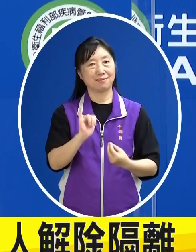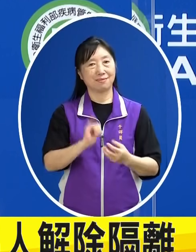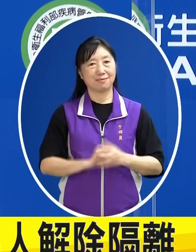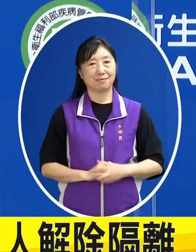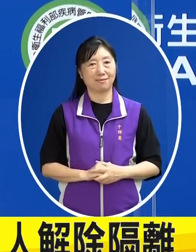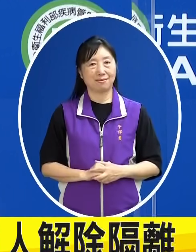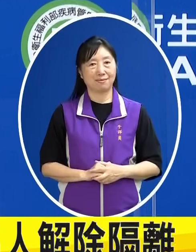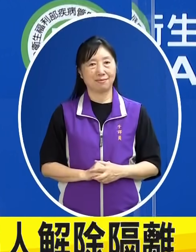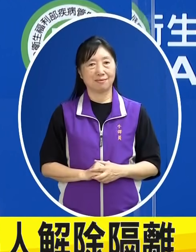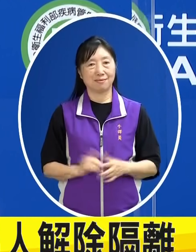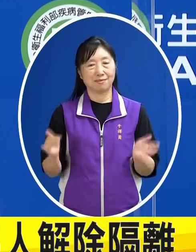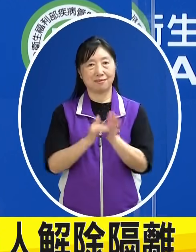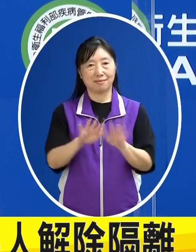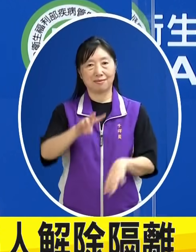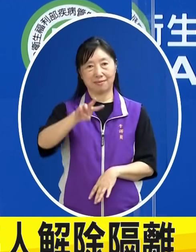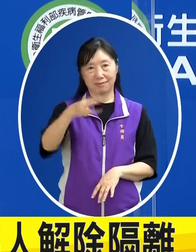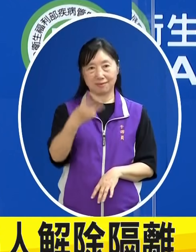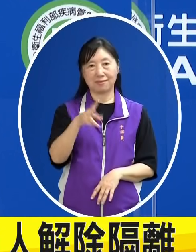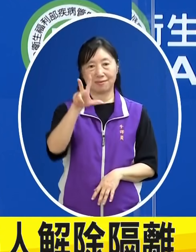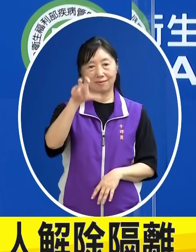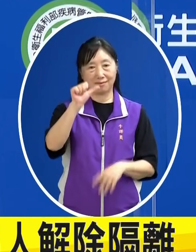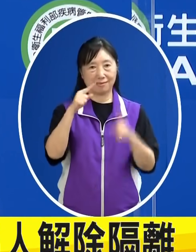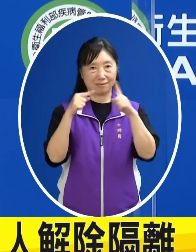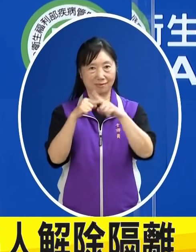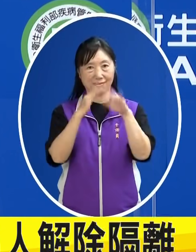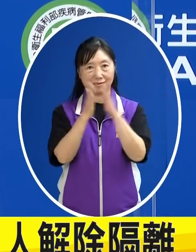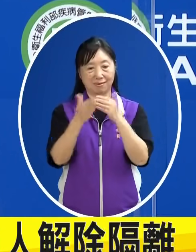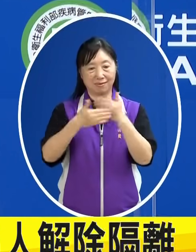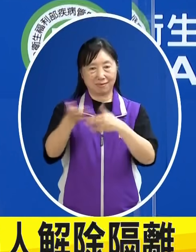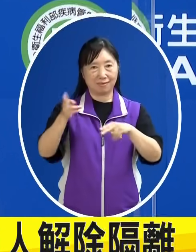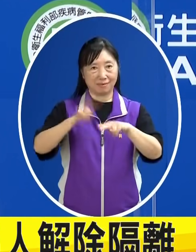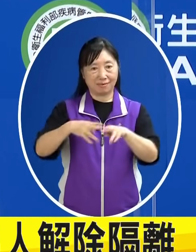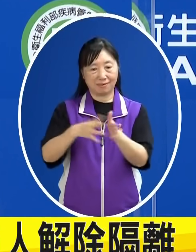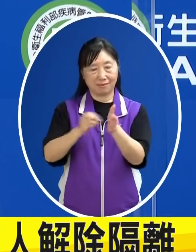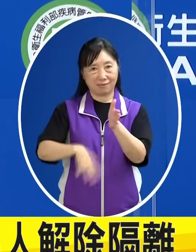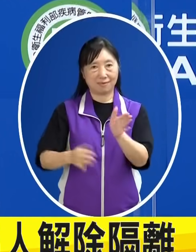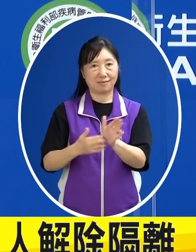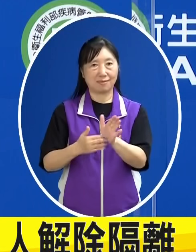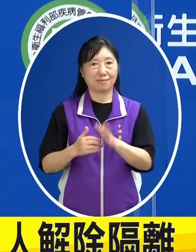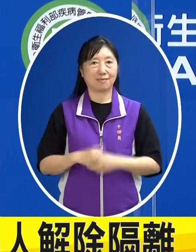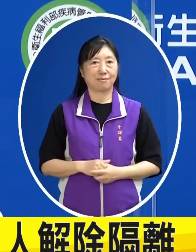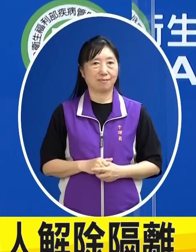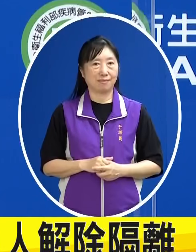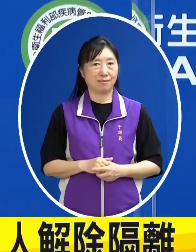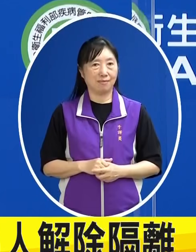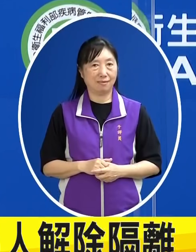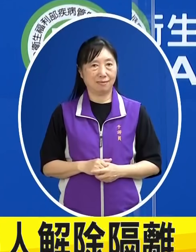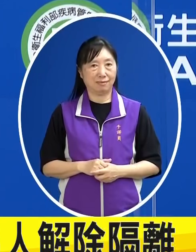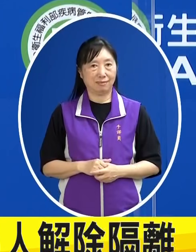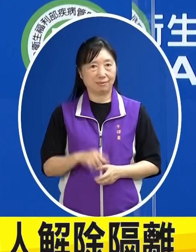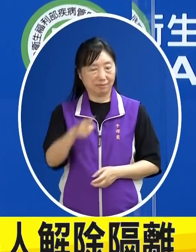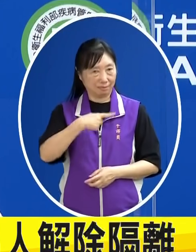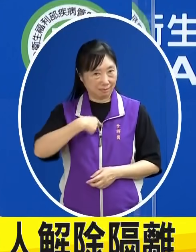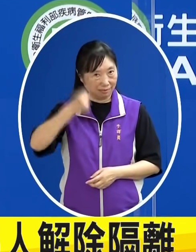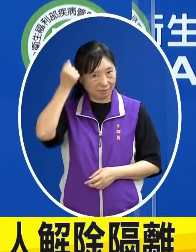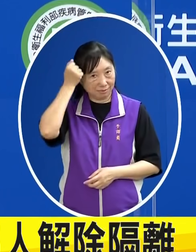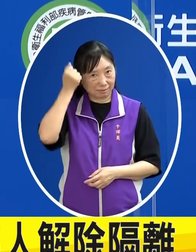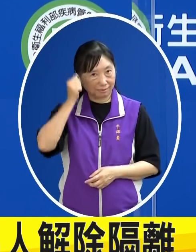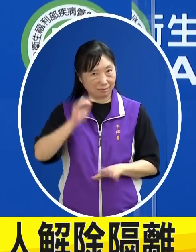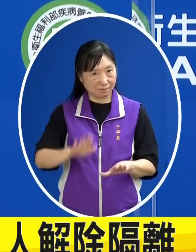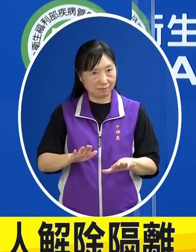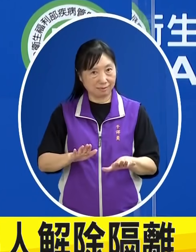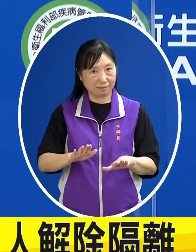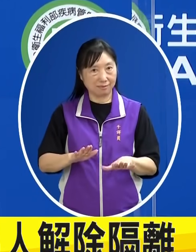那累计有375人解除隔离。好，那我还记得我们大概今天